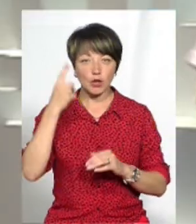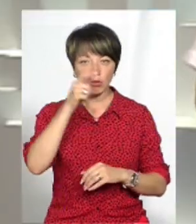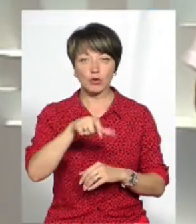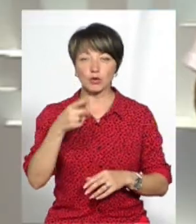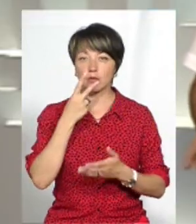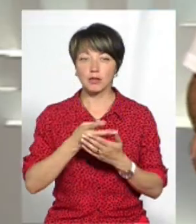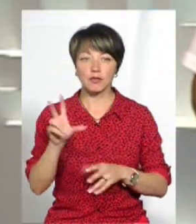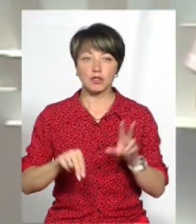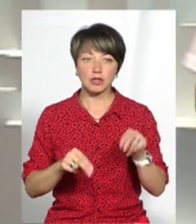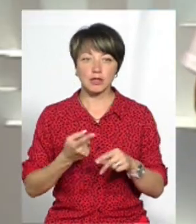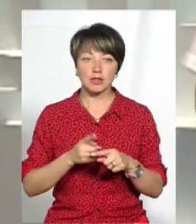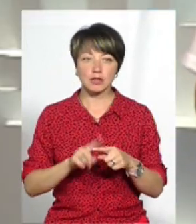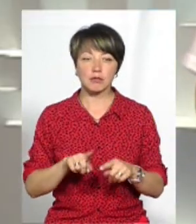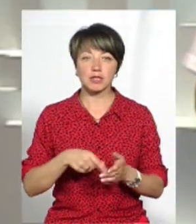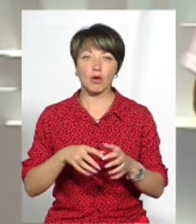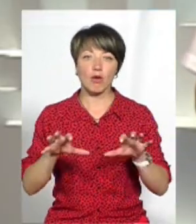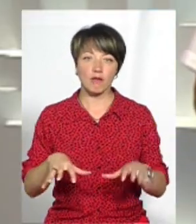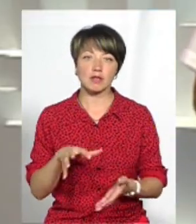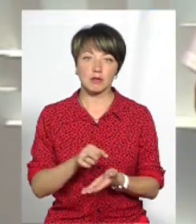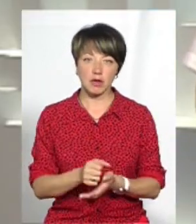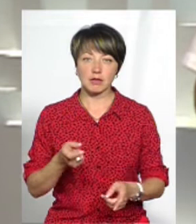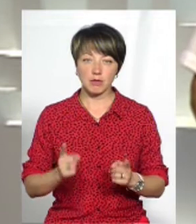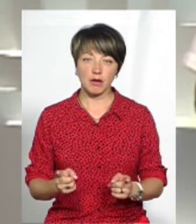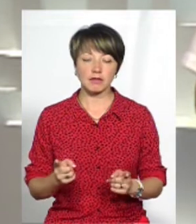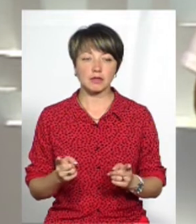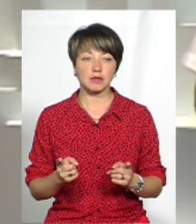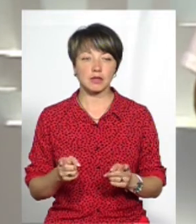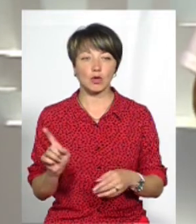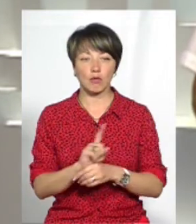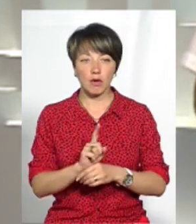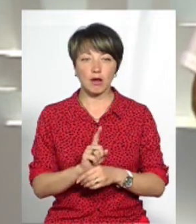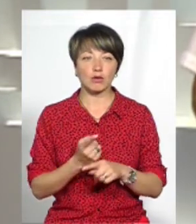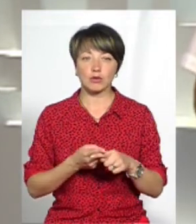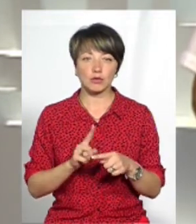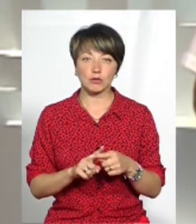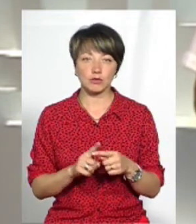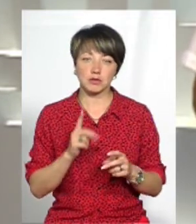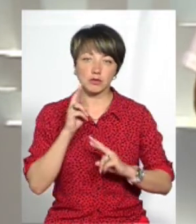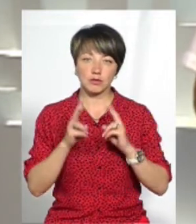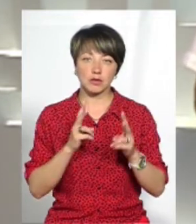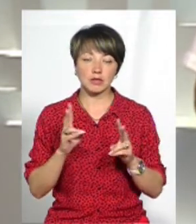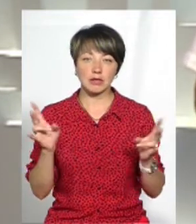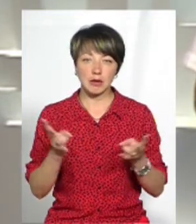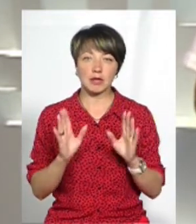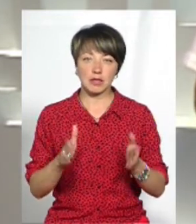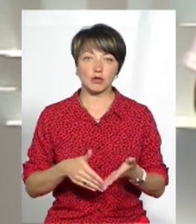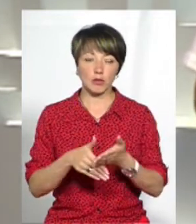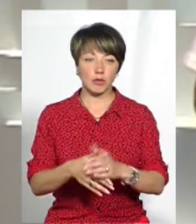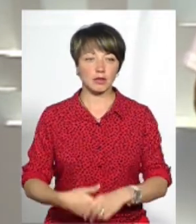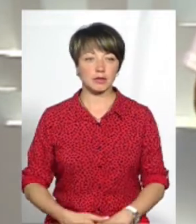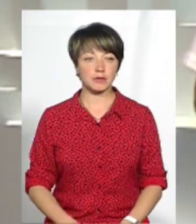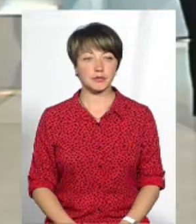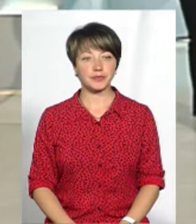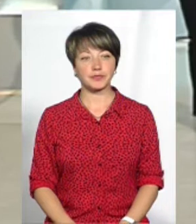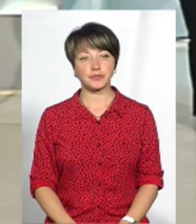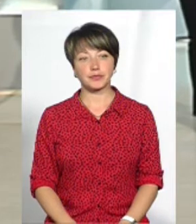її бачать. Я рахую, що міський голова займається справою нормально, тому тут тільки йому можна допомагати. Зрозуміло, дякую